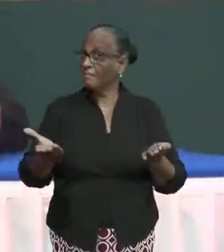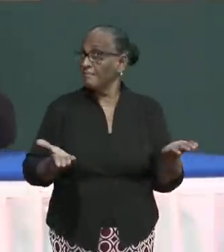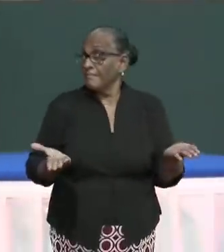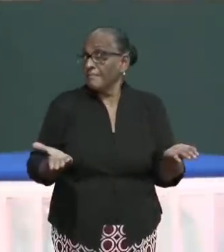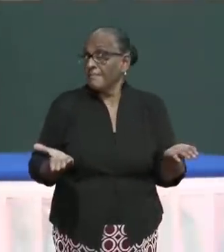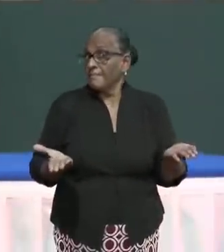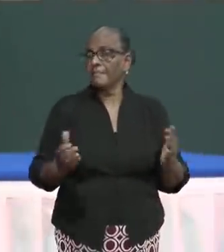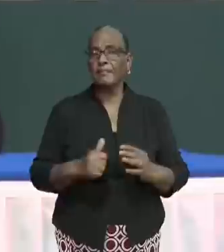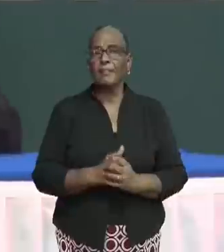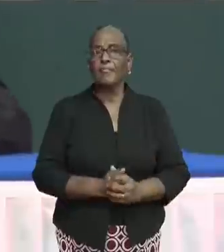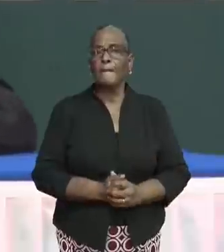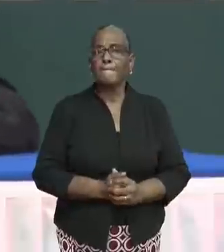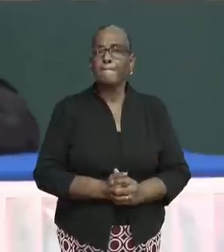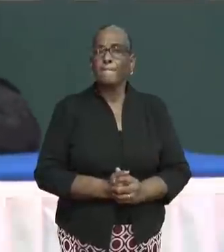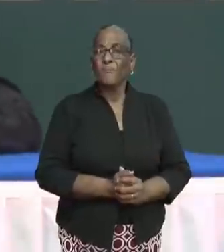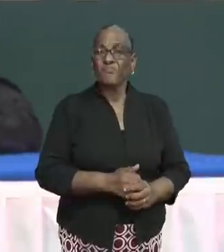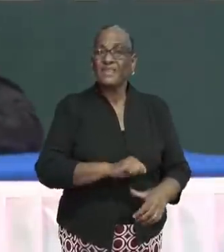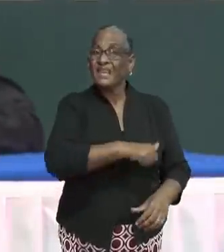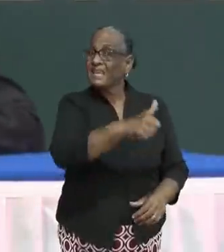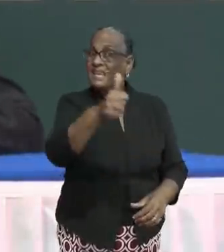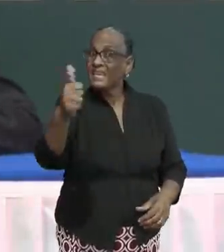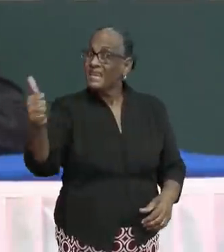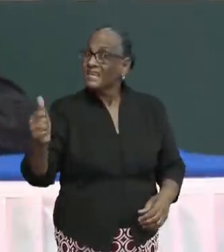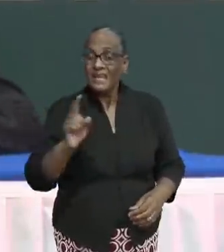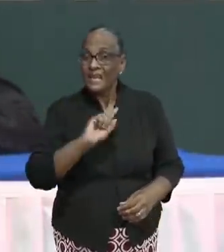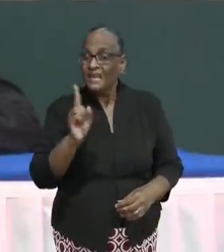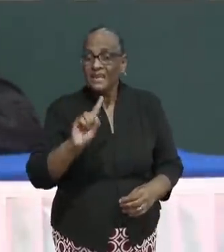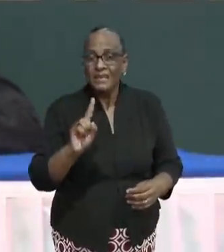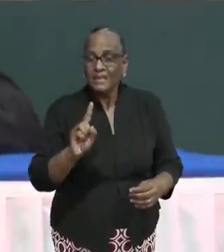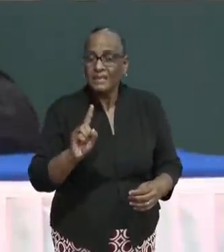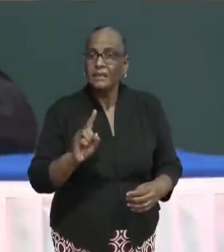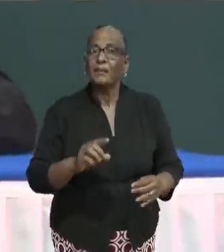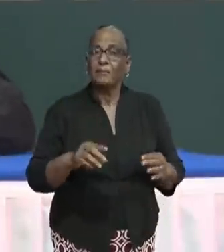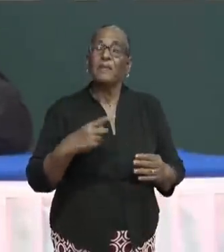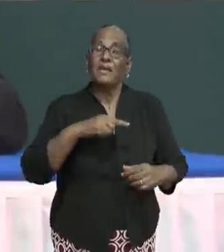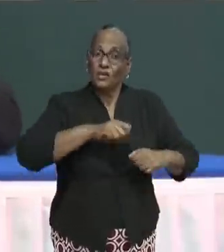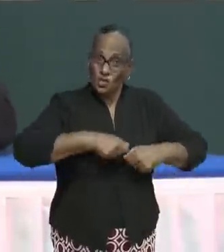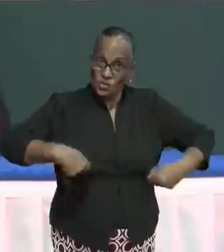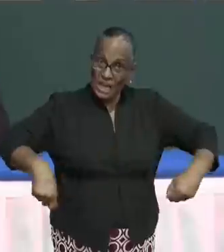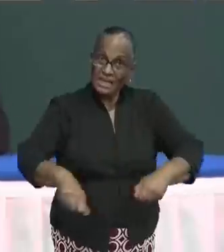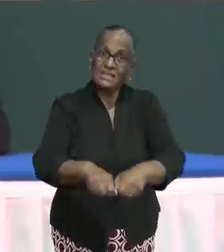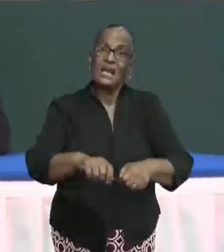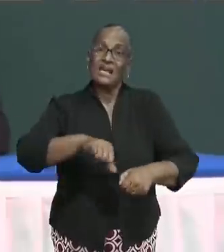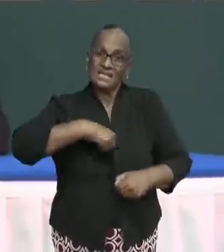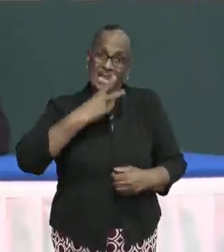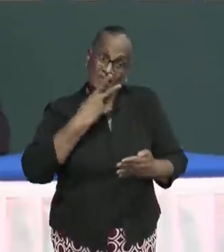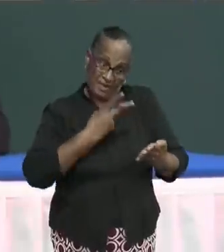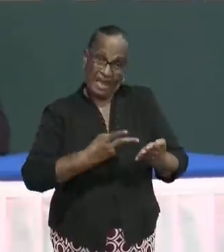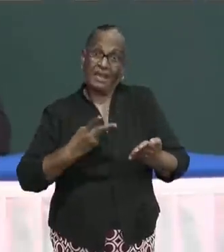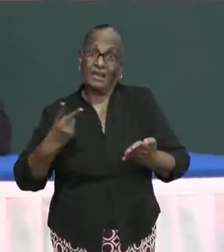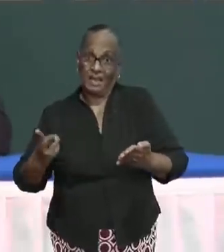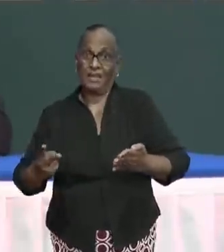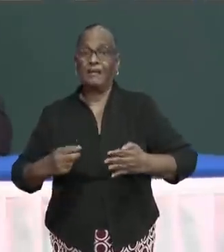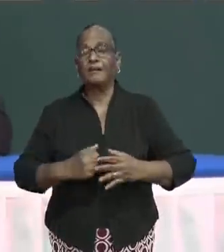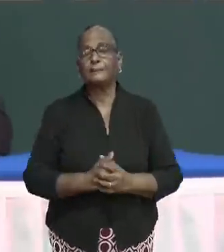Mie kies toevraag voor Amedia en de eerste vraag na,